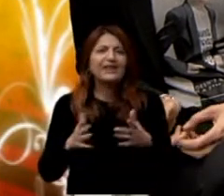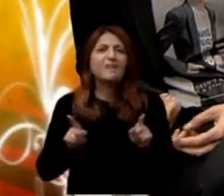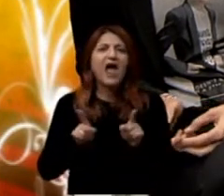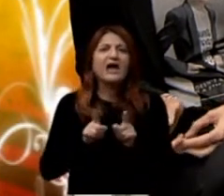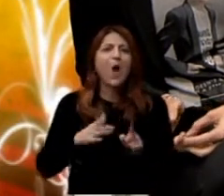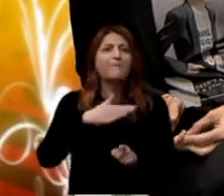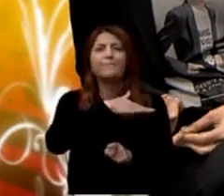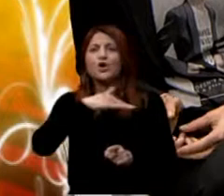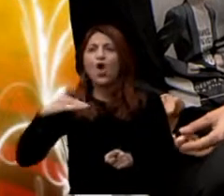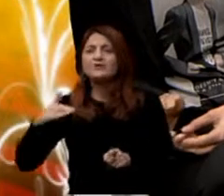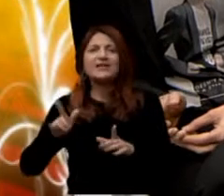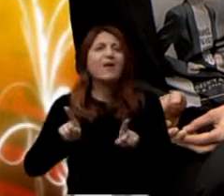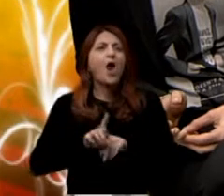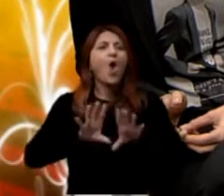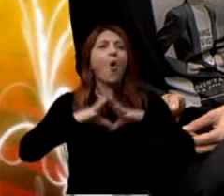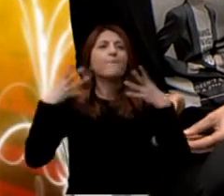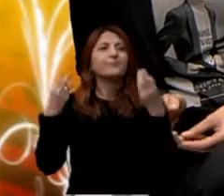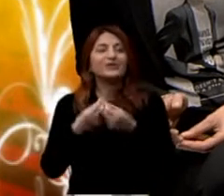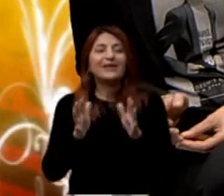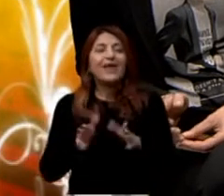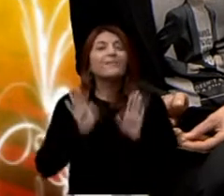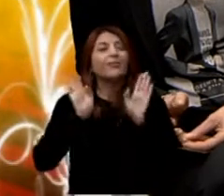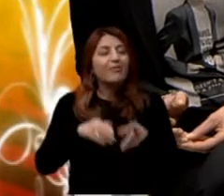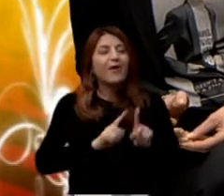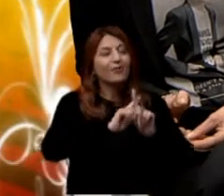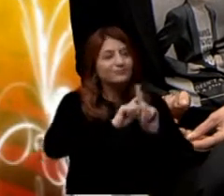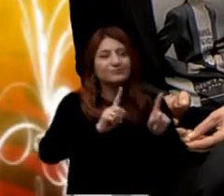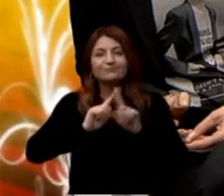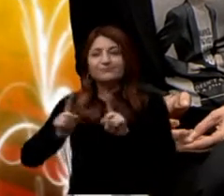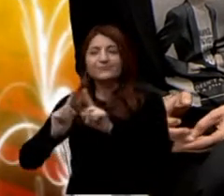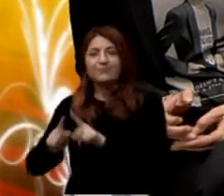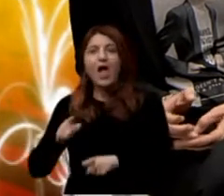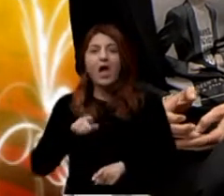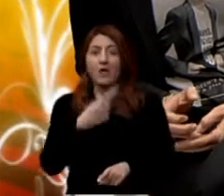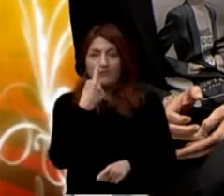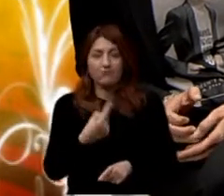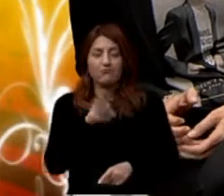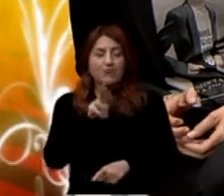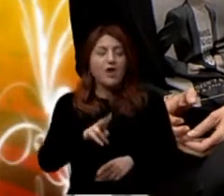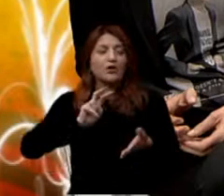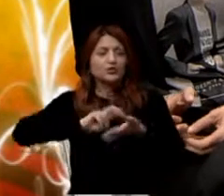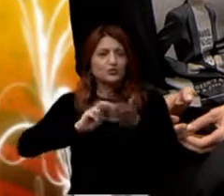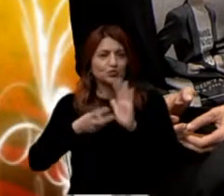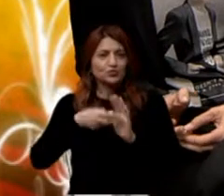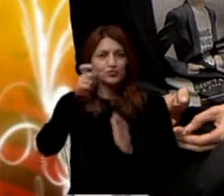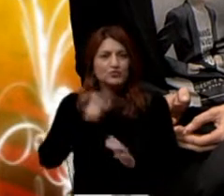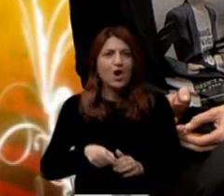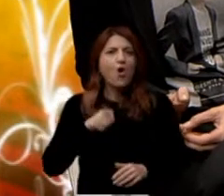nema općenito, nego ima specifičnosti određene i tu postoje stručnjaci koji su isto